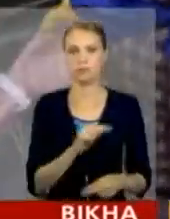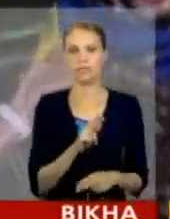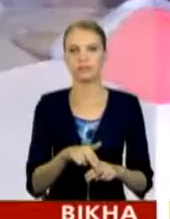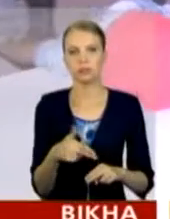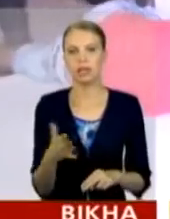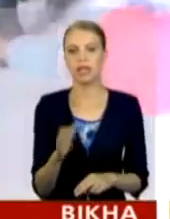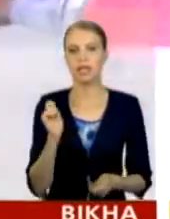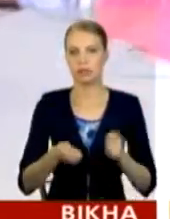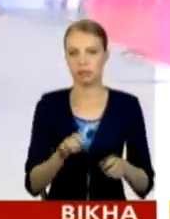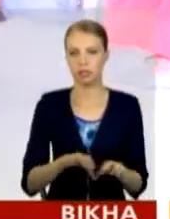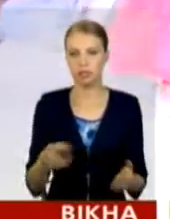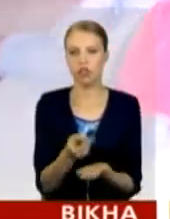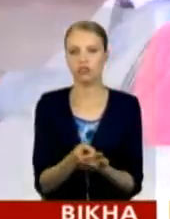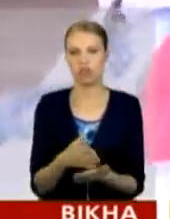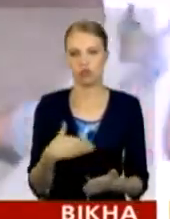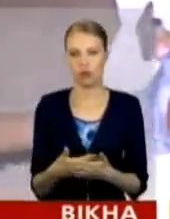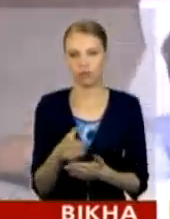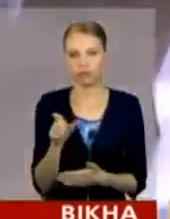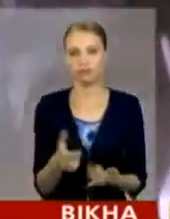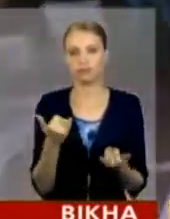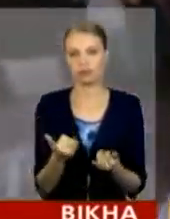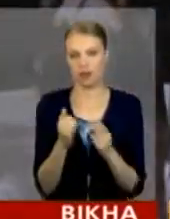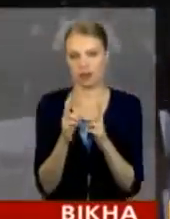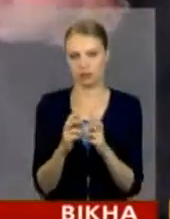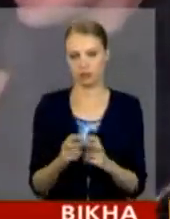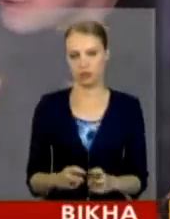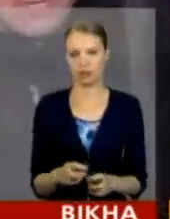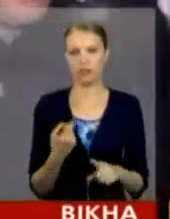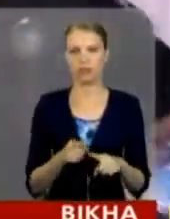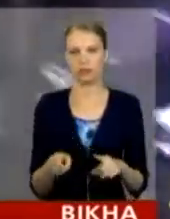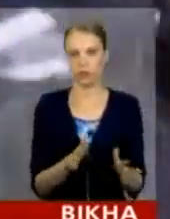які били кийками лежачого активіста. Наразі триває розслідування цього інциденту.